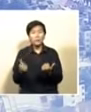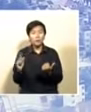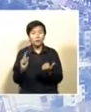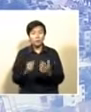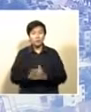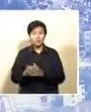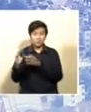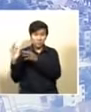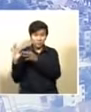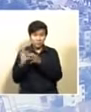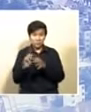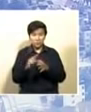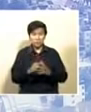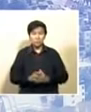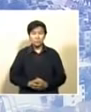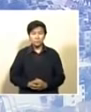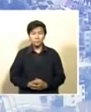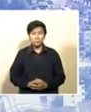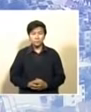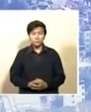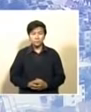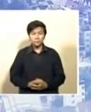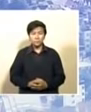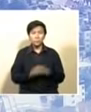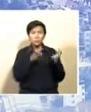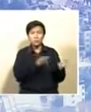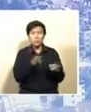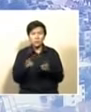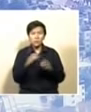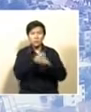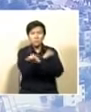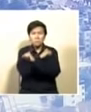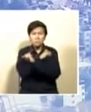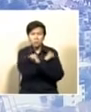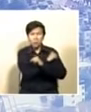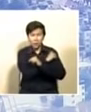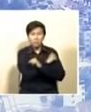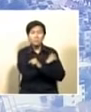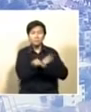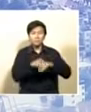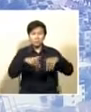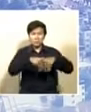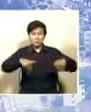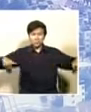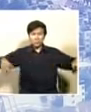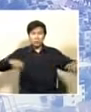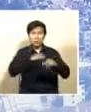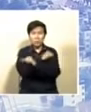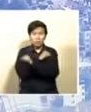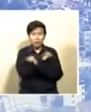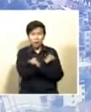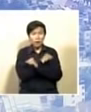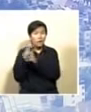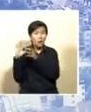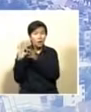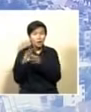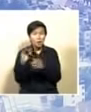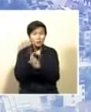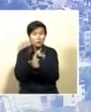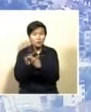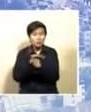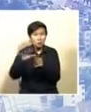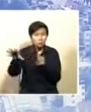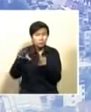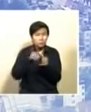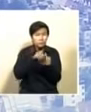ทำแนวทางในการป้องกันนะครับไม่ให้มีเรื่องของเชื้อมาติดทุกๆคนได้ทั้งตั้งแต่ใน